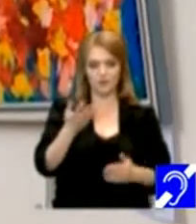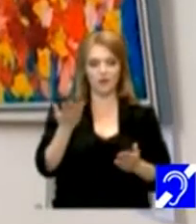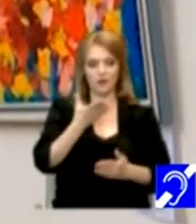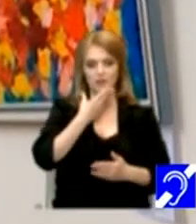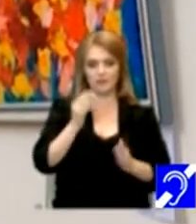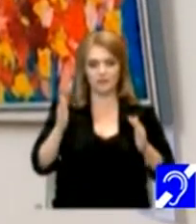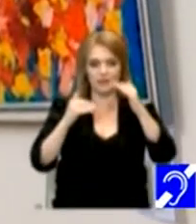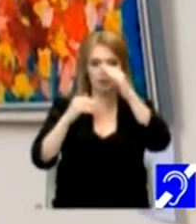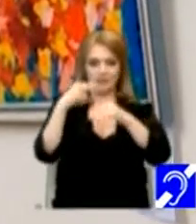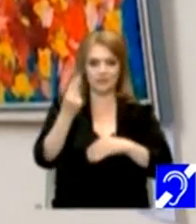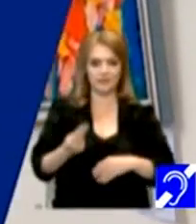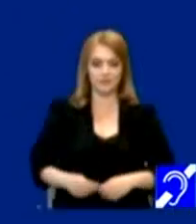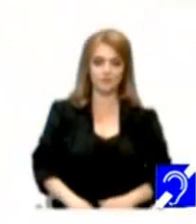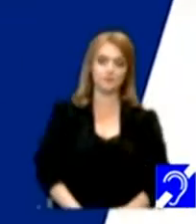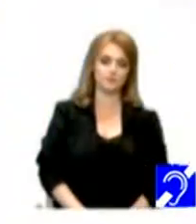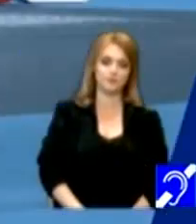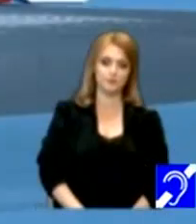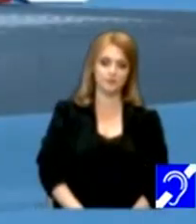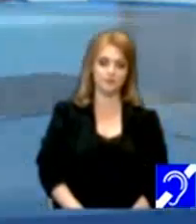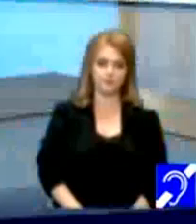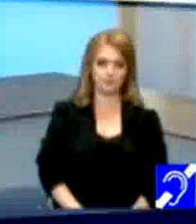imediat în telejurnal.